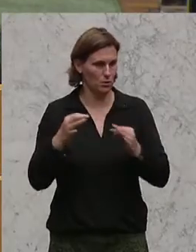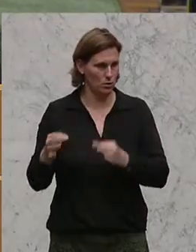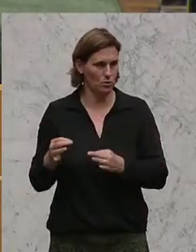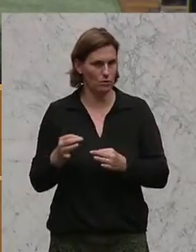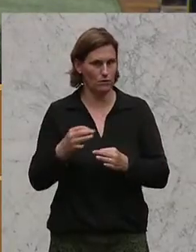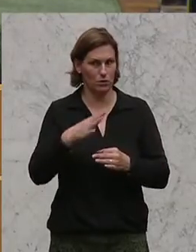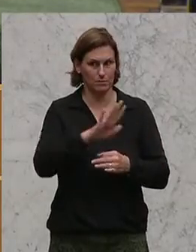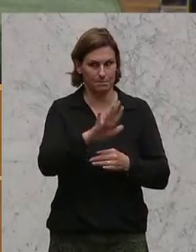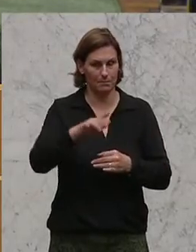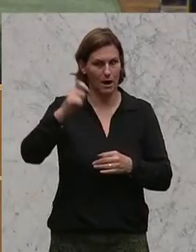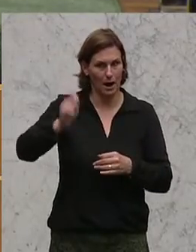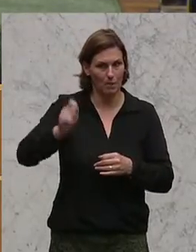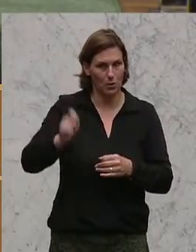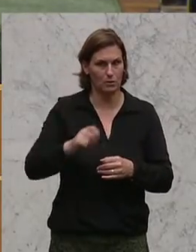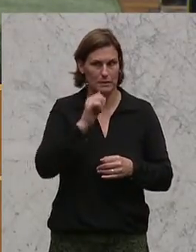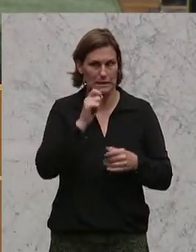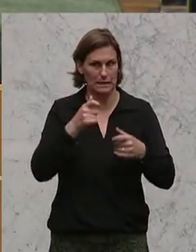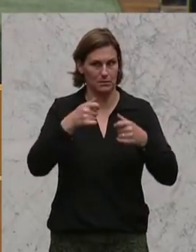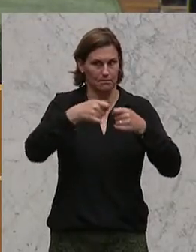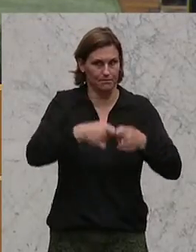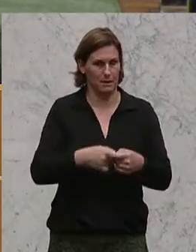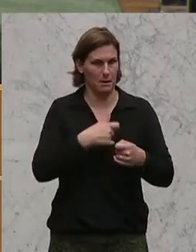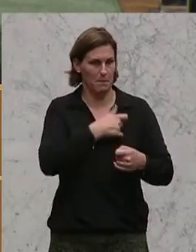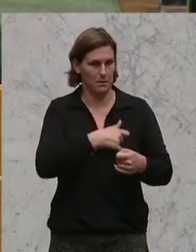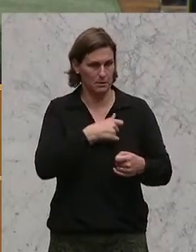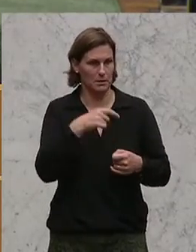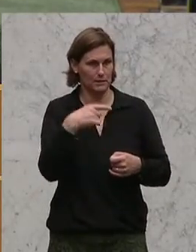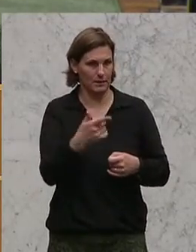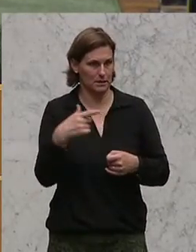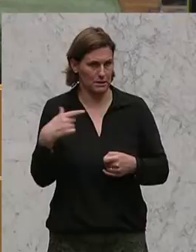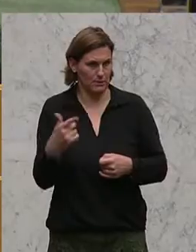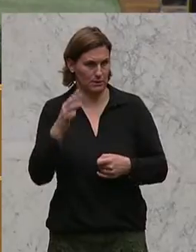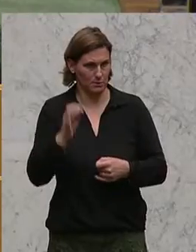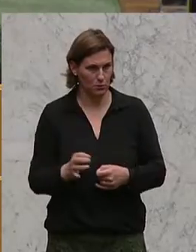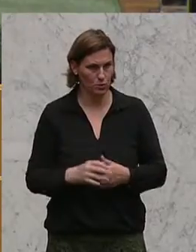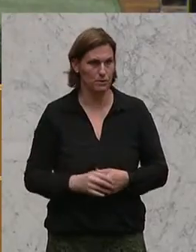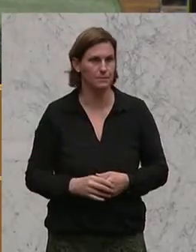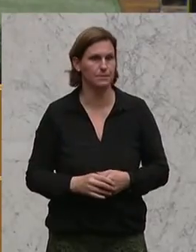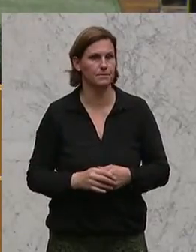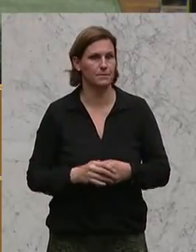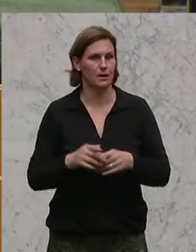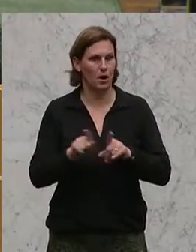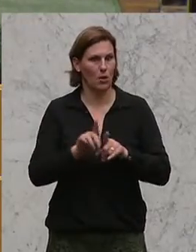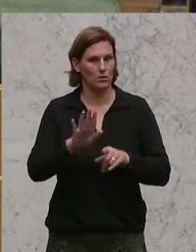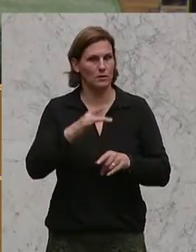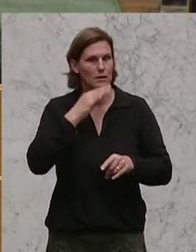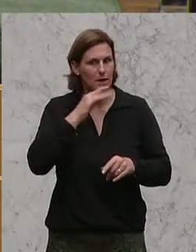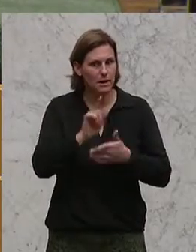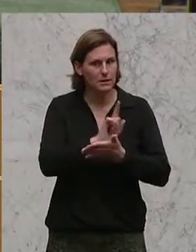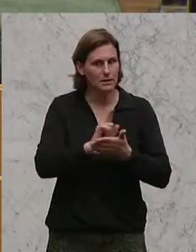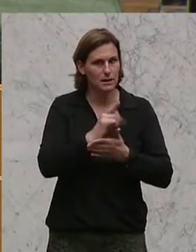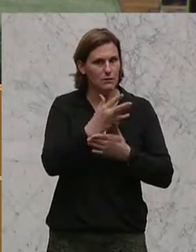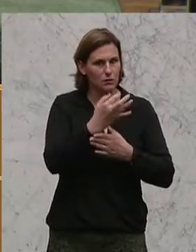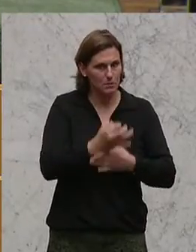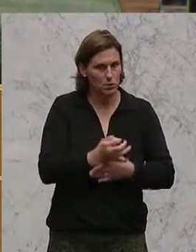jenen Abgeordneten, die keinem Club angehören, je 20 Minuten. Darüber hinaus werden deren Redezeit auf 5 Minuten